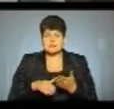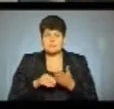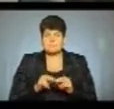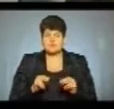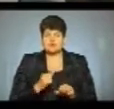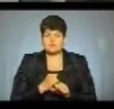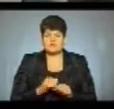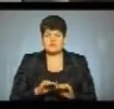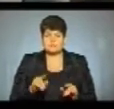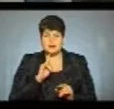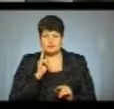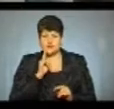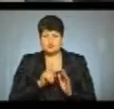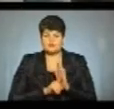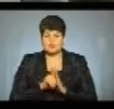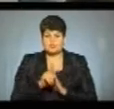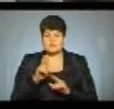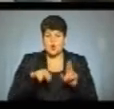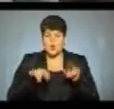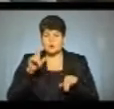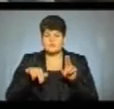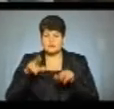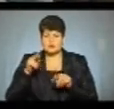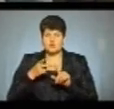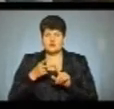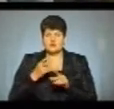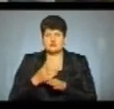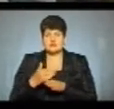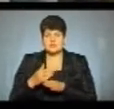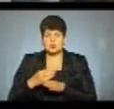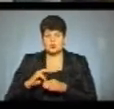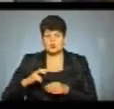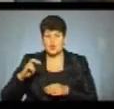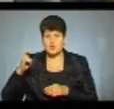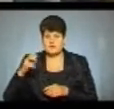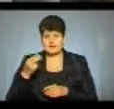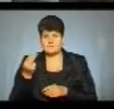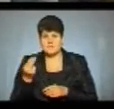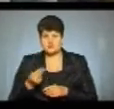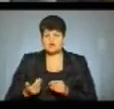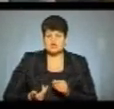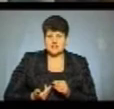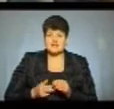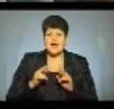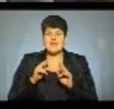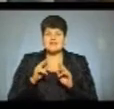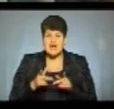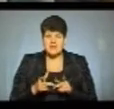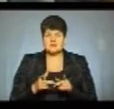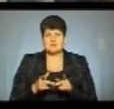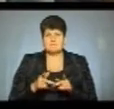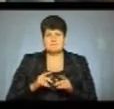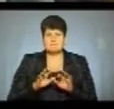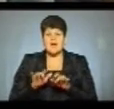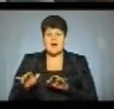робота з дітьми та молоддю» розпочинають розфарбовувати другу частину сходів. На них вони пишуть «Життя як піаніно з чорними і білими